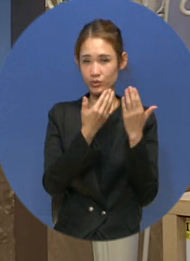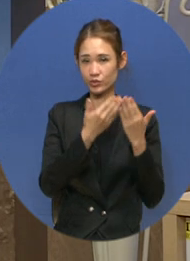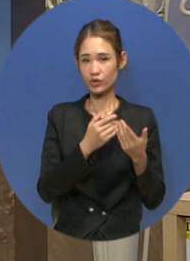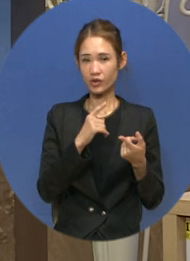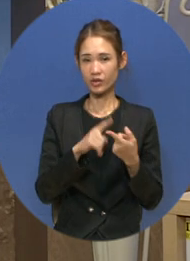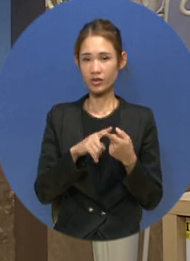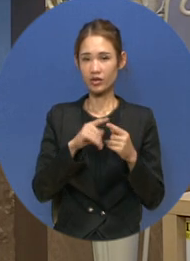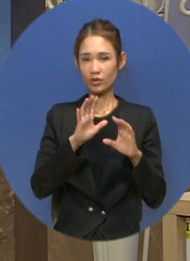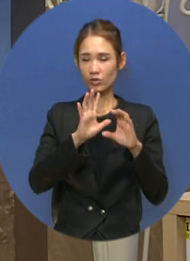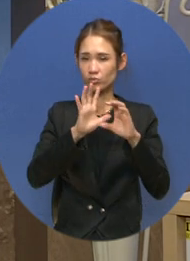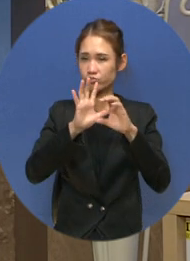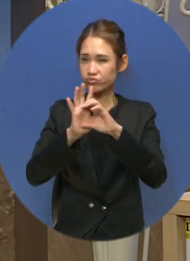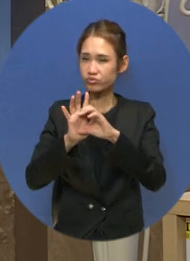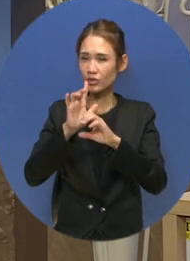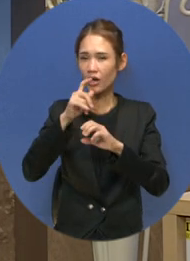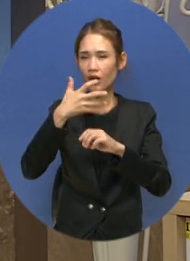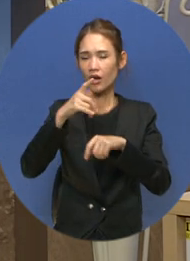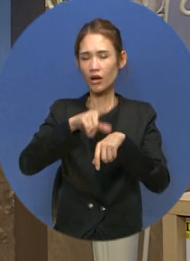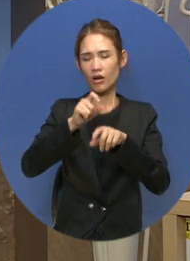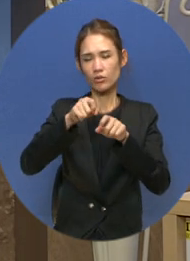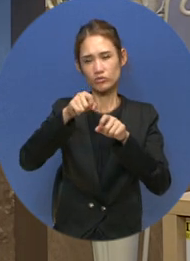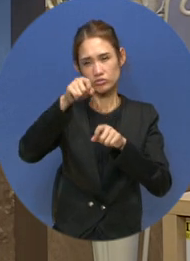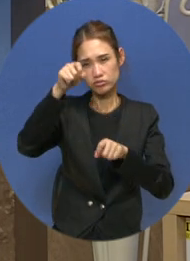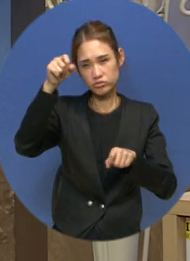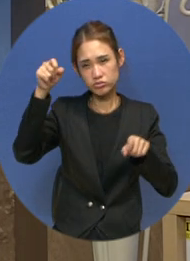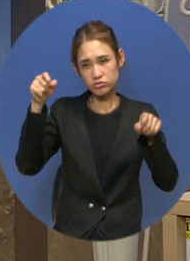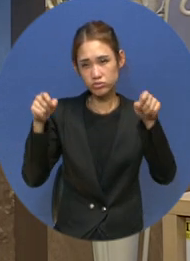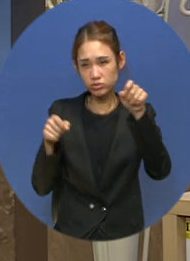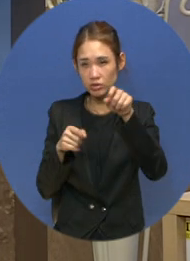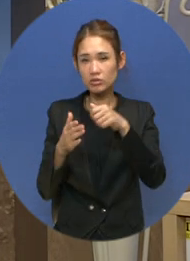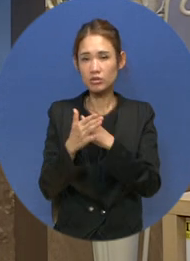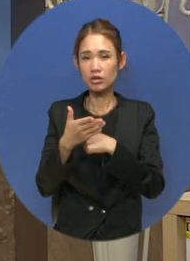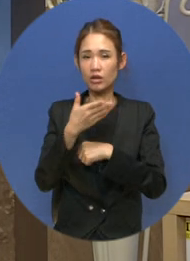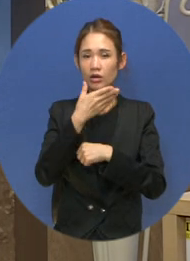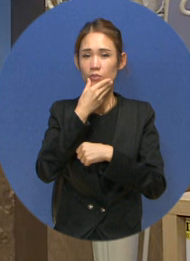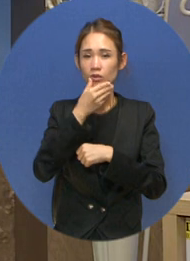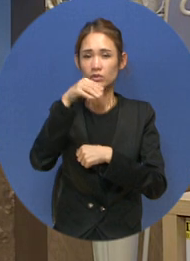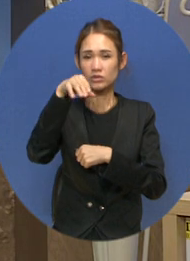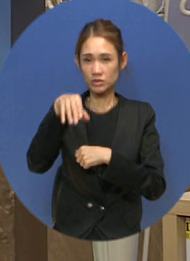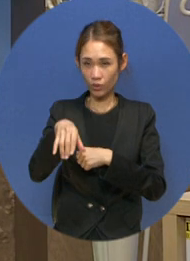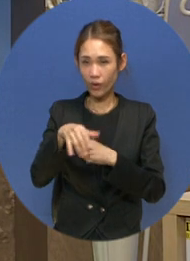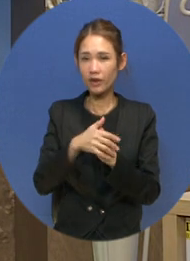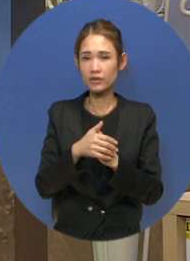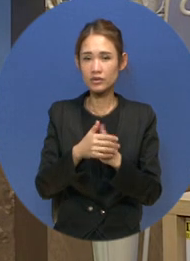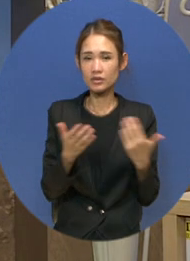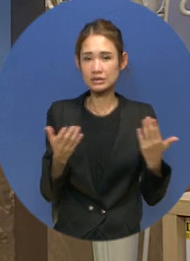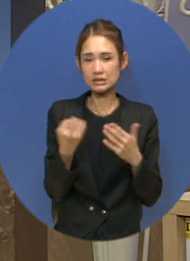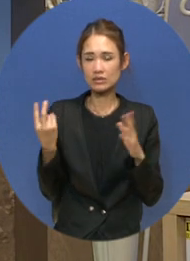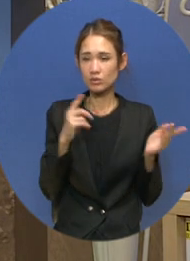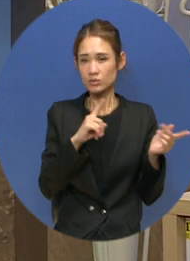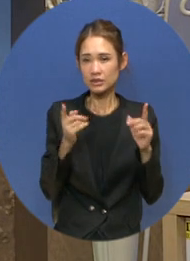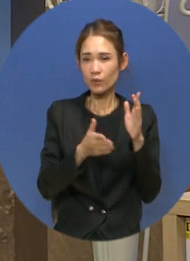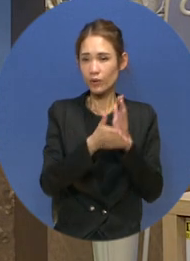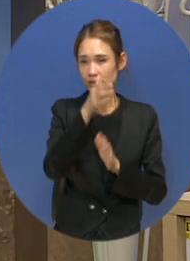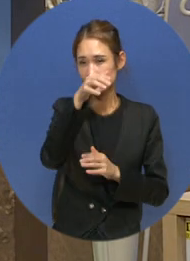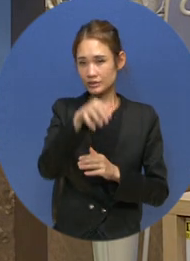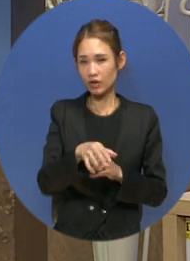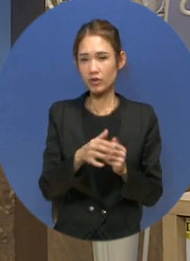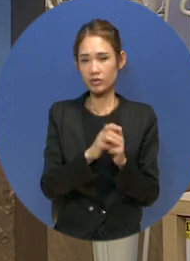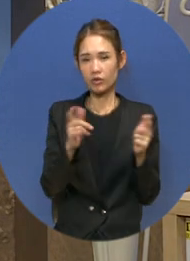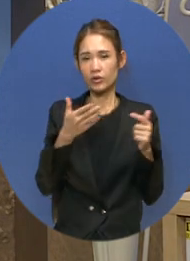얘기해 주셨지만 코로나19의 장기화로 인해서 이 복지관이라든지 네. 직업, 재활, 시설 등